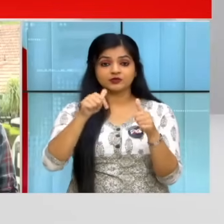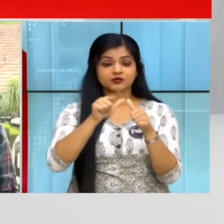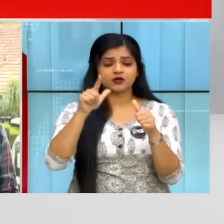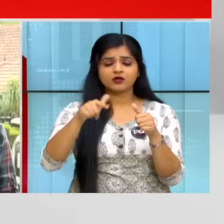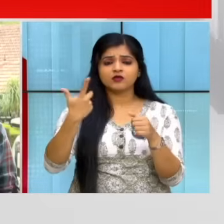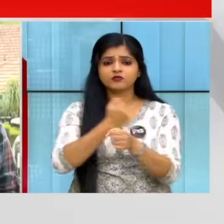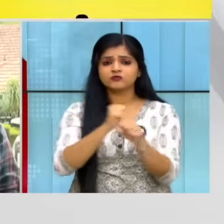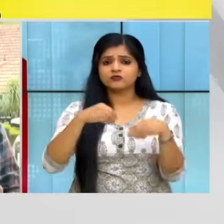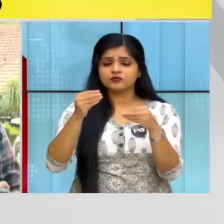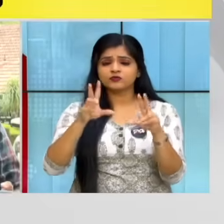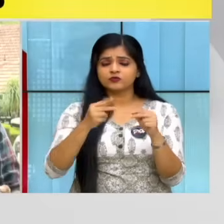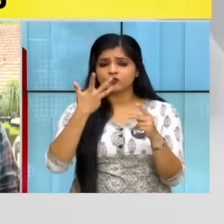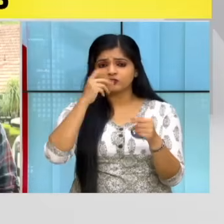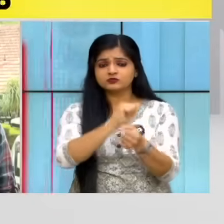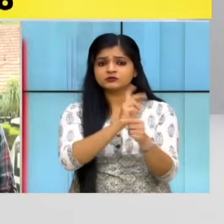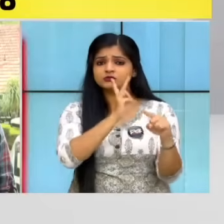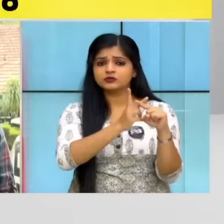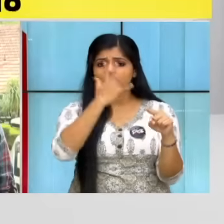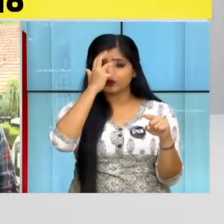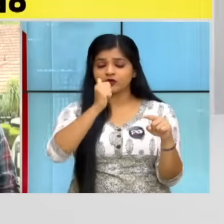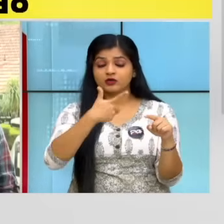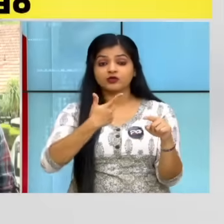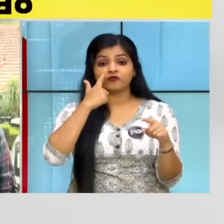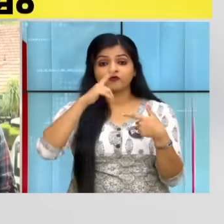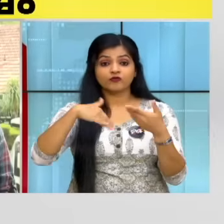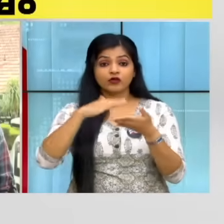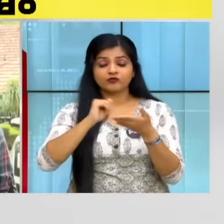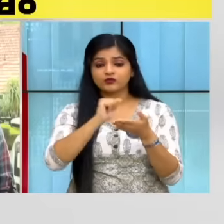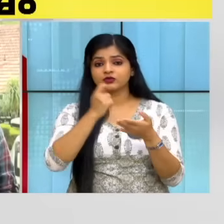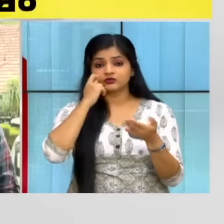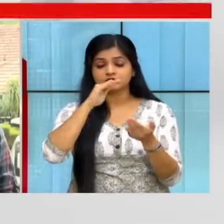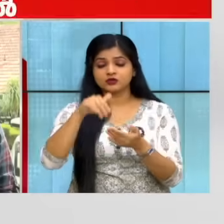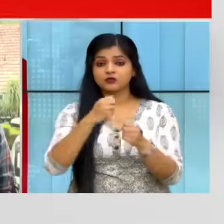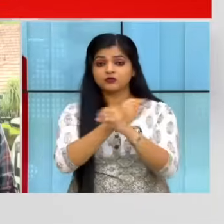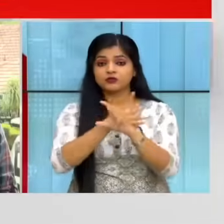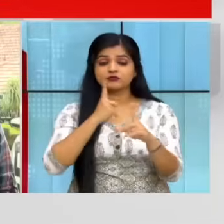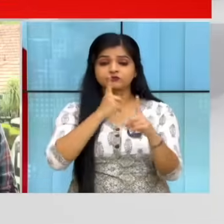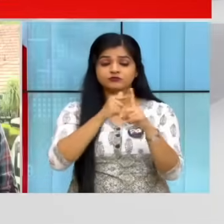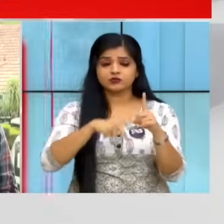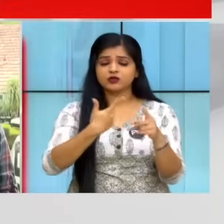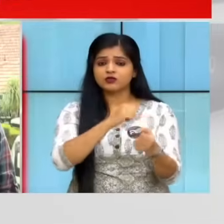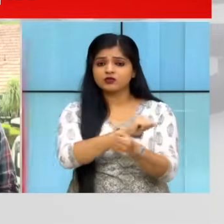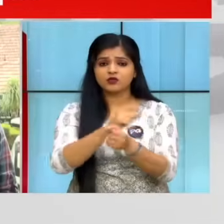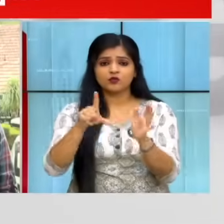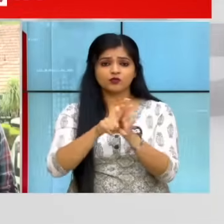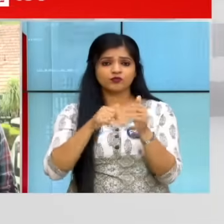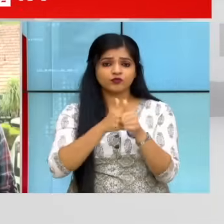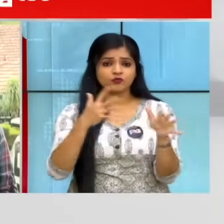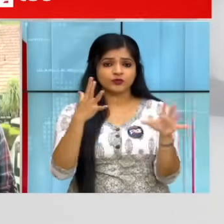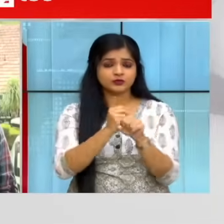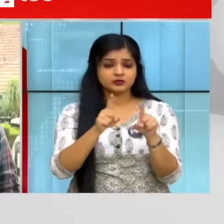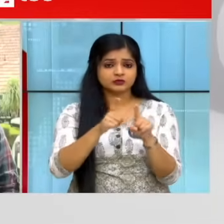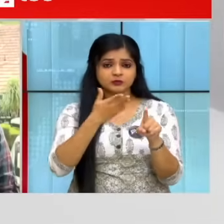കാണിച്ച ഇവരുടെ ഭാര്യയും മകനും മാധ്യമങ്ങൾക്ക് മുമ്പിലെത്തി അനധികൃതമായാണ് കസ്റ്റഡിയിലെടുത്ത് ഉൾപ്പെടെ ഇവർ ആരോപിച്ചു.